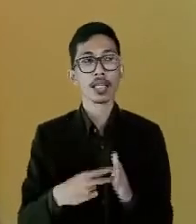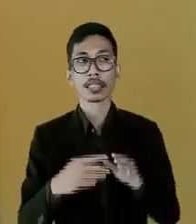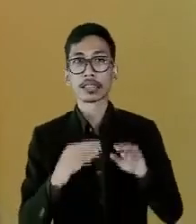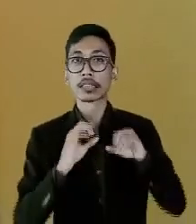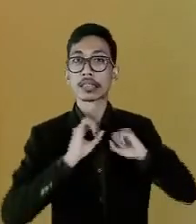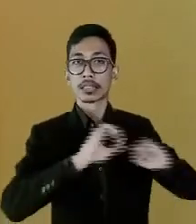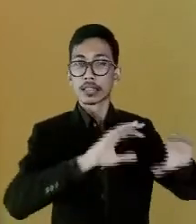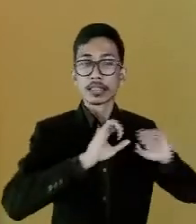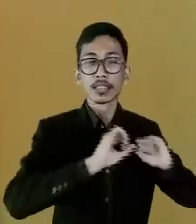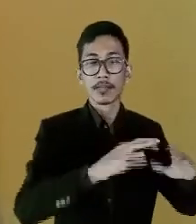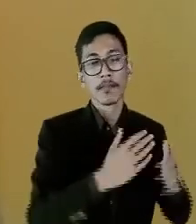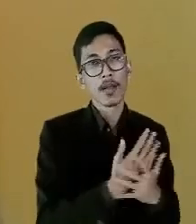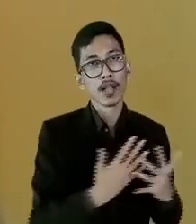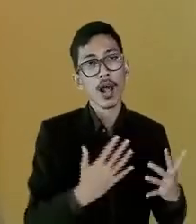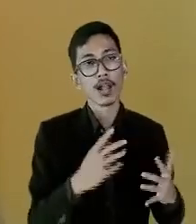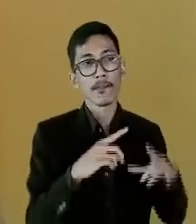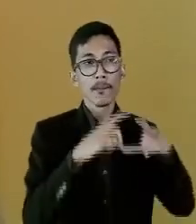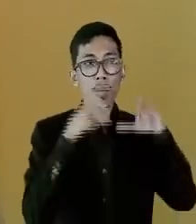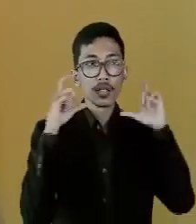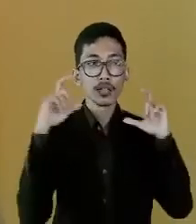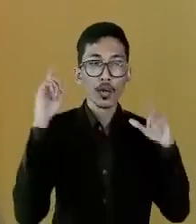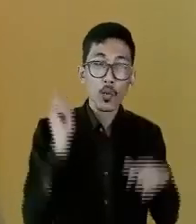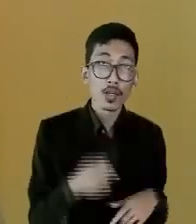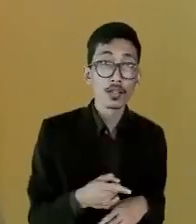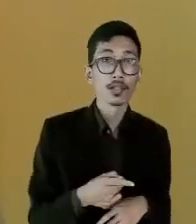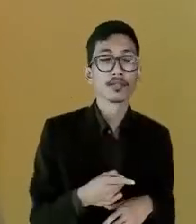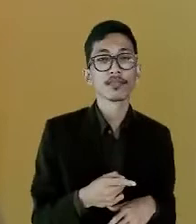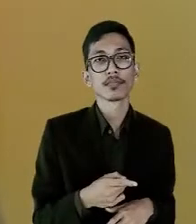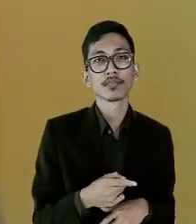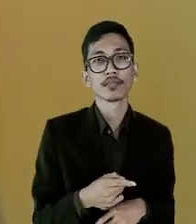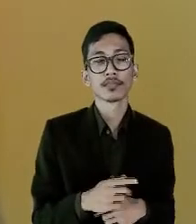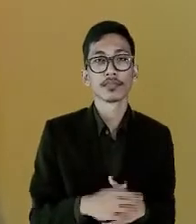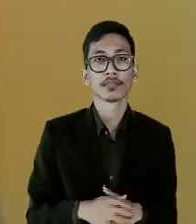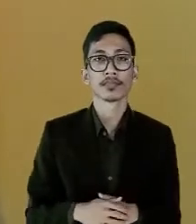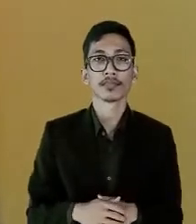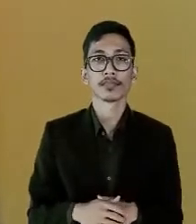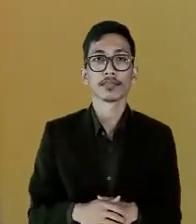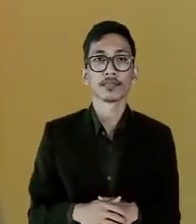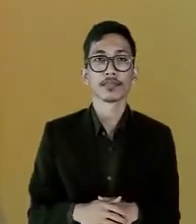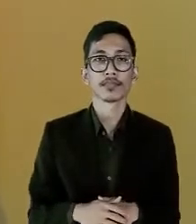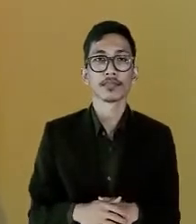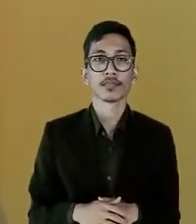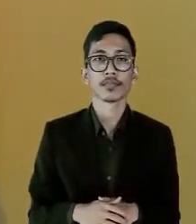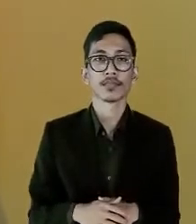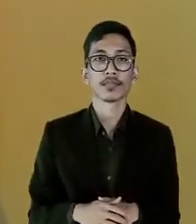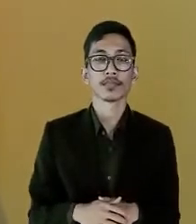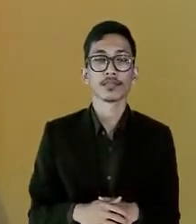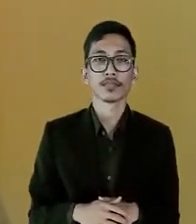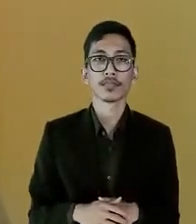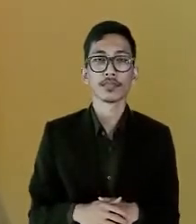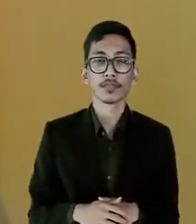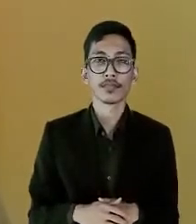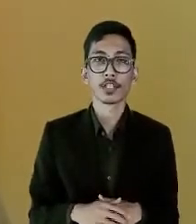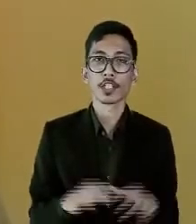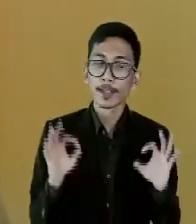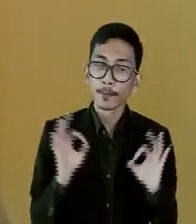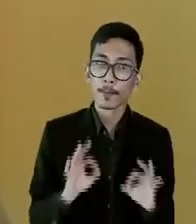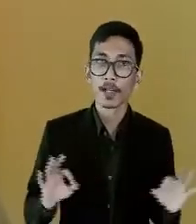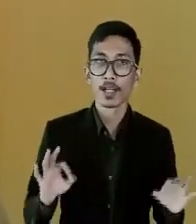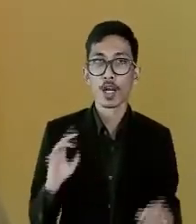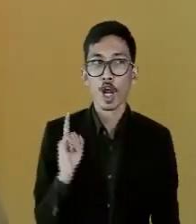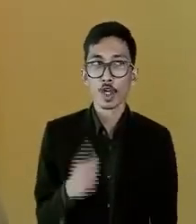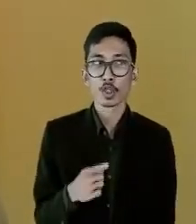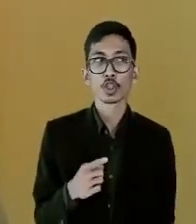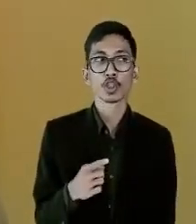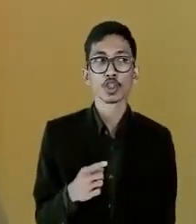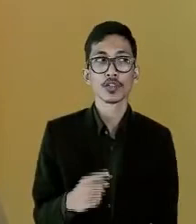untuk bisa pakai masker dengan baik dan selalu disiplin. Dan harapan